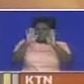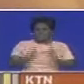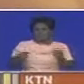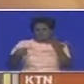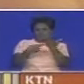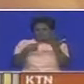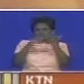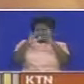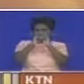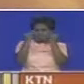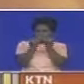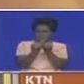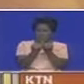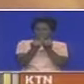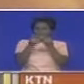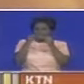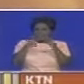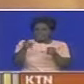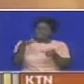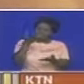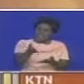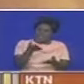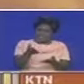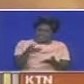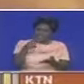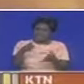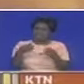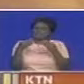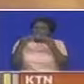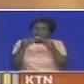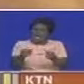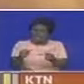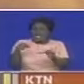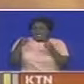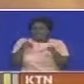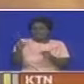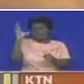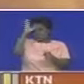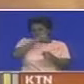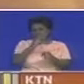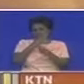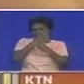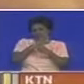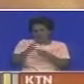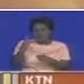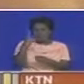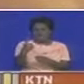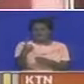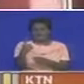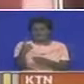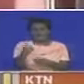na iwo zaku ndio suluhu kwa wanafunzi amba watak kosa nafasi katika shule za